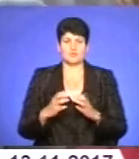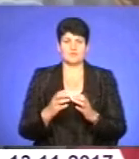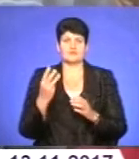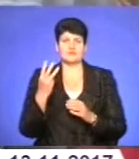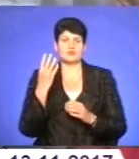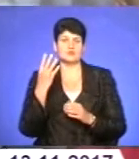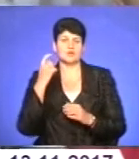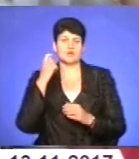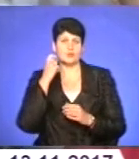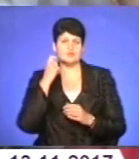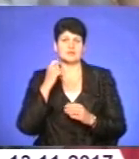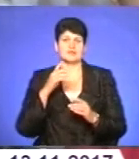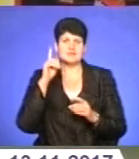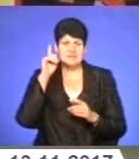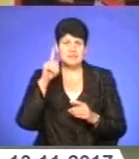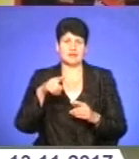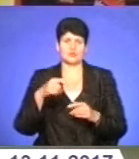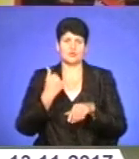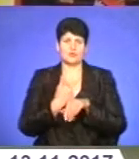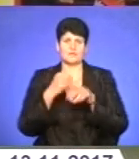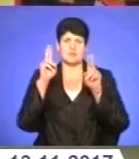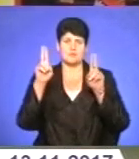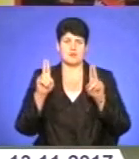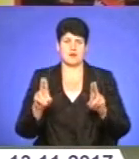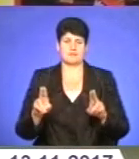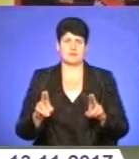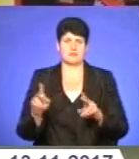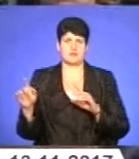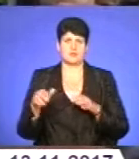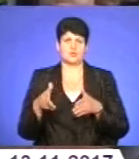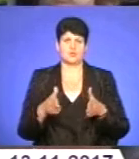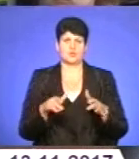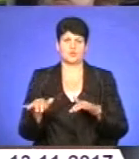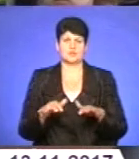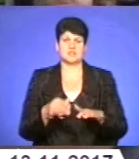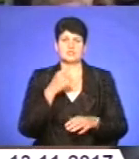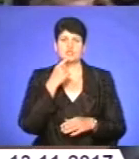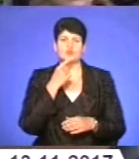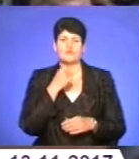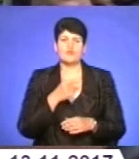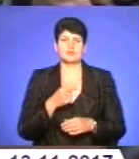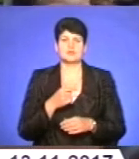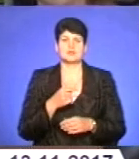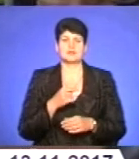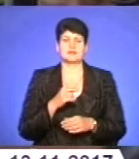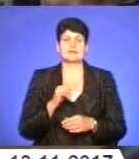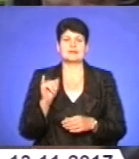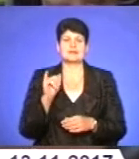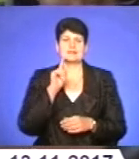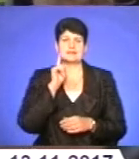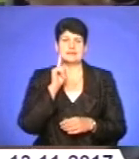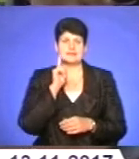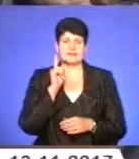3-4 рочки більшість діток знають основні правила дорожнього руху. Червоний і зелений,